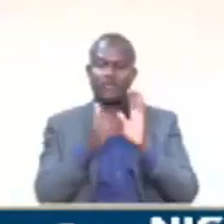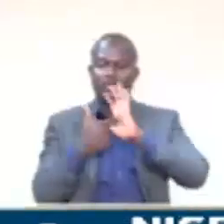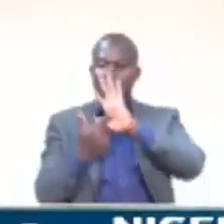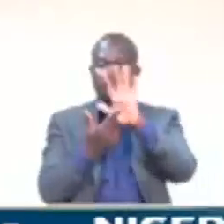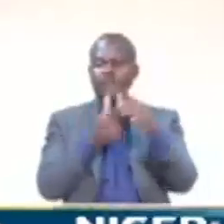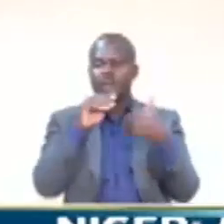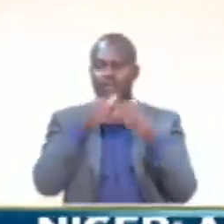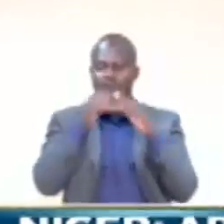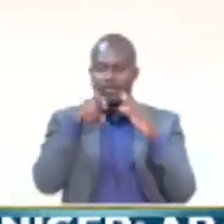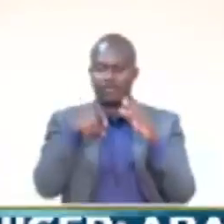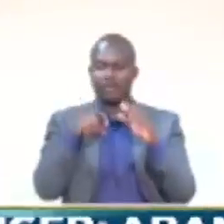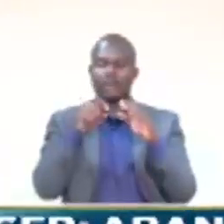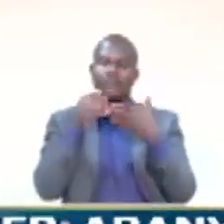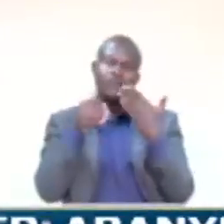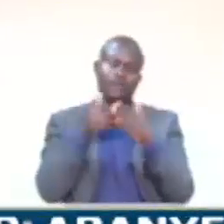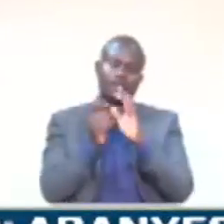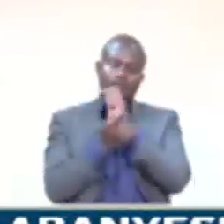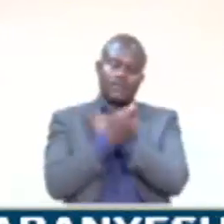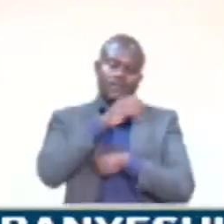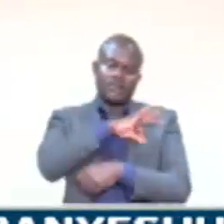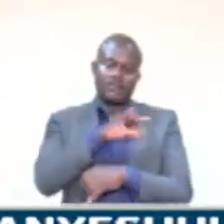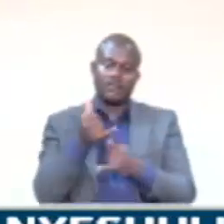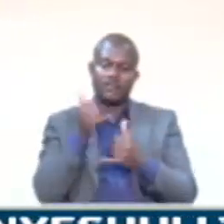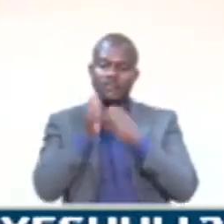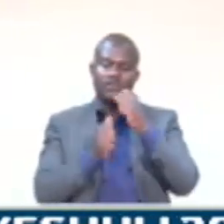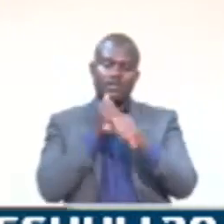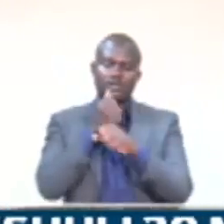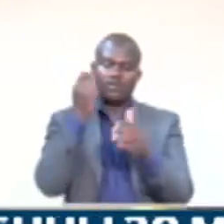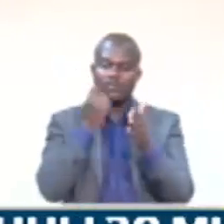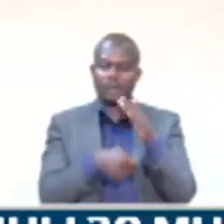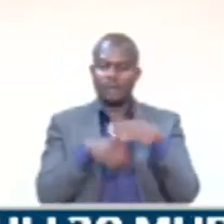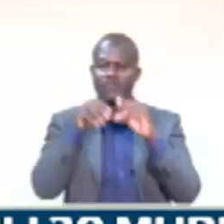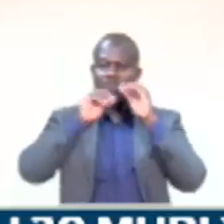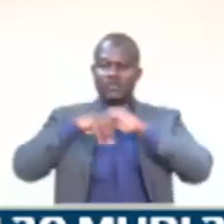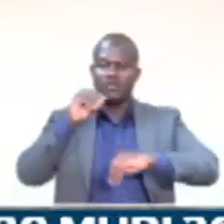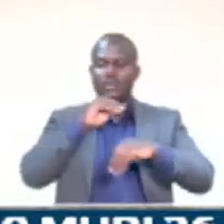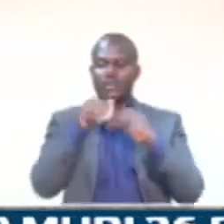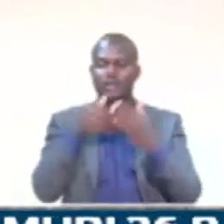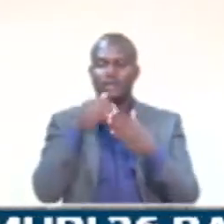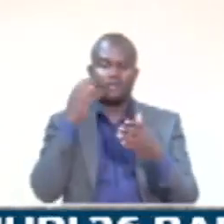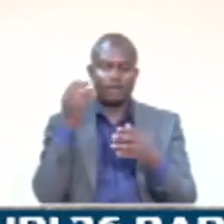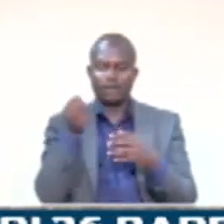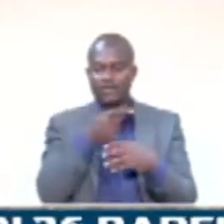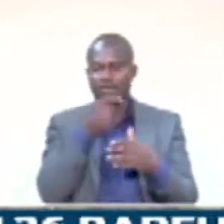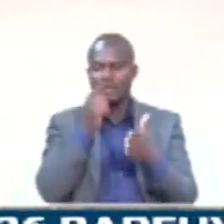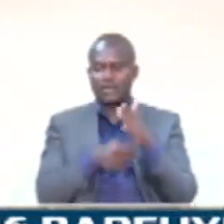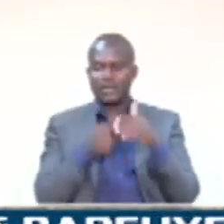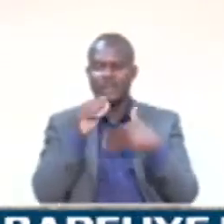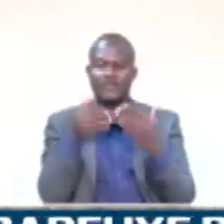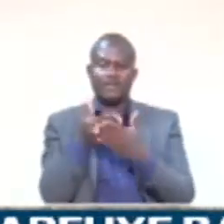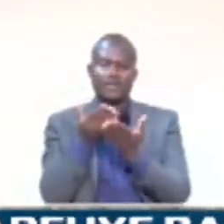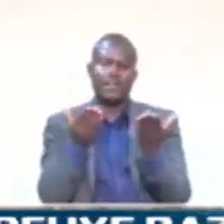hakenewe kuvugurura inyungu y'umwaka isoreshwa n'umusaruro w'ukwezi usoreshwa hagamijwe